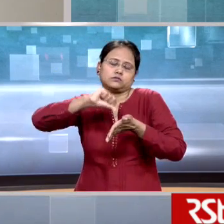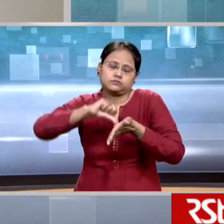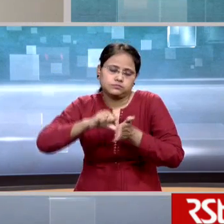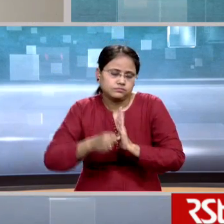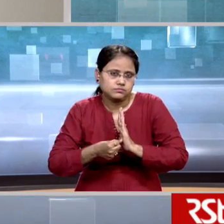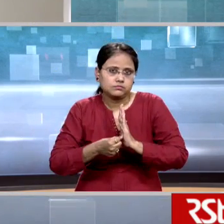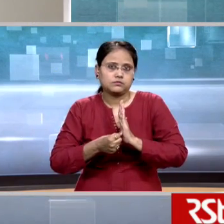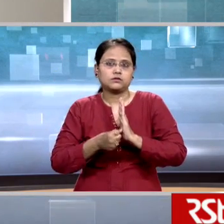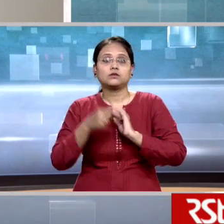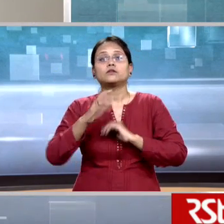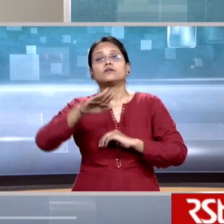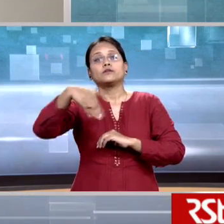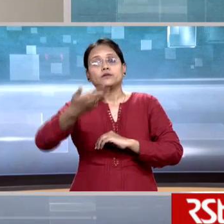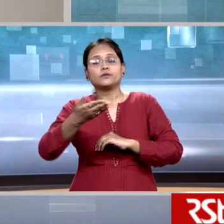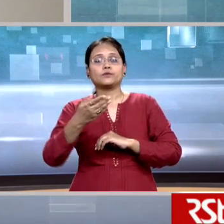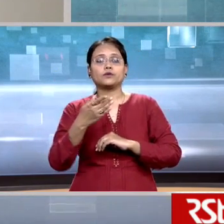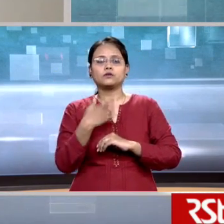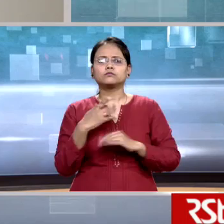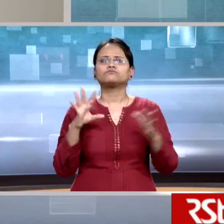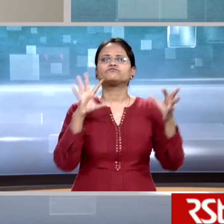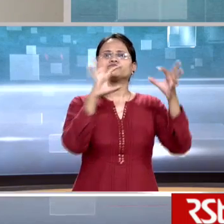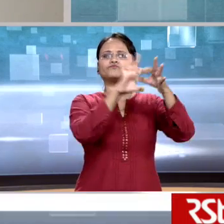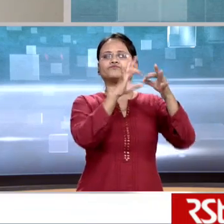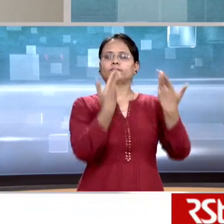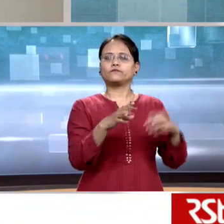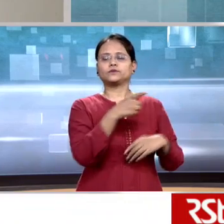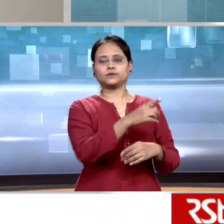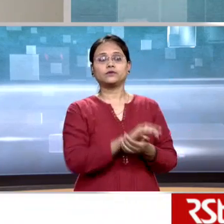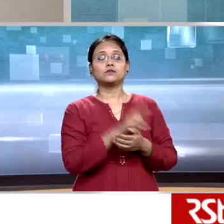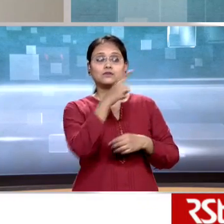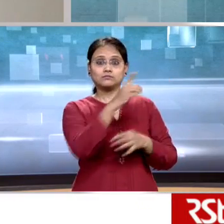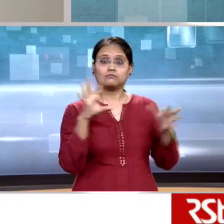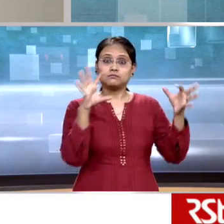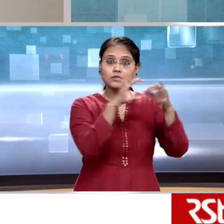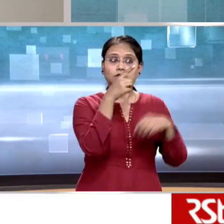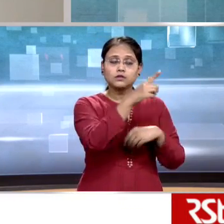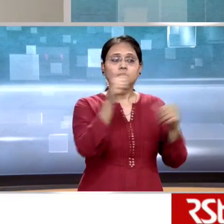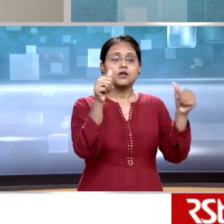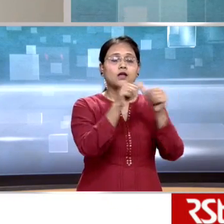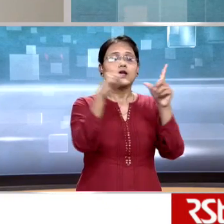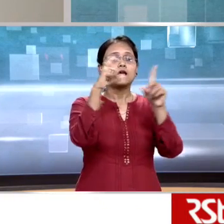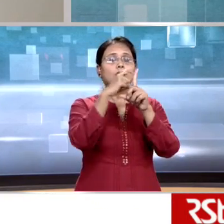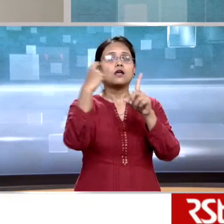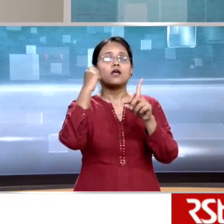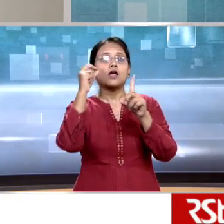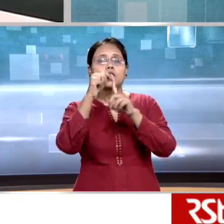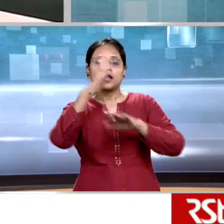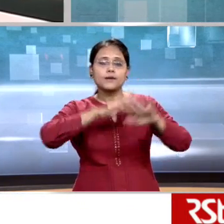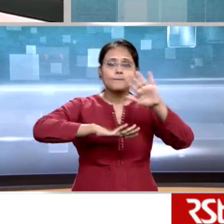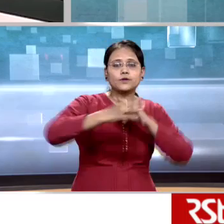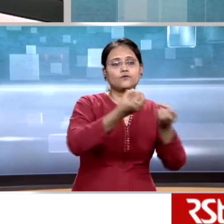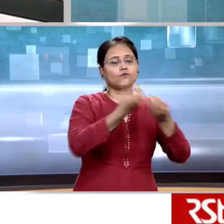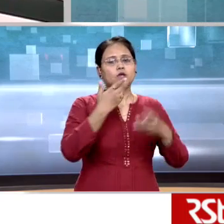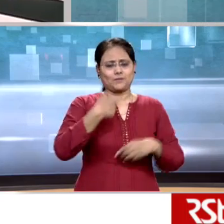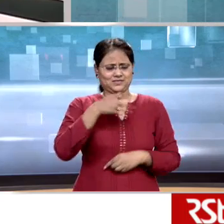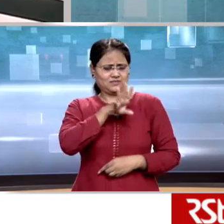था। फिर मैं तब तक यहाँ से जुड़ चुका था, तो यहीं से मेरे को इस स्कीम के बारे में पता चला था। मेरा